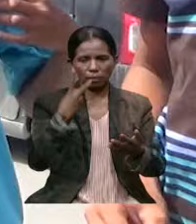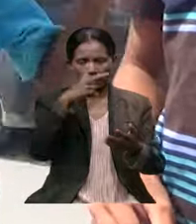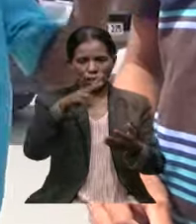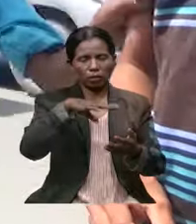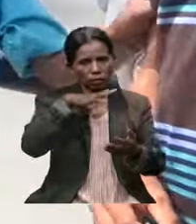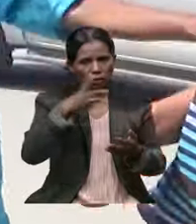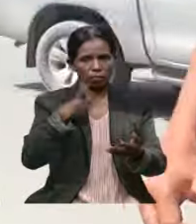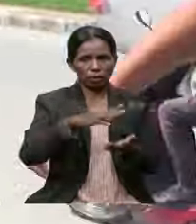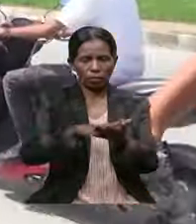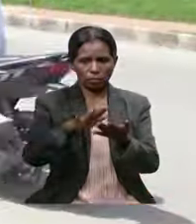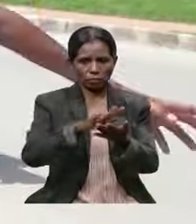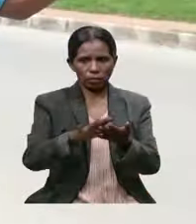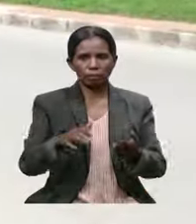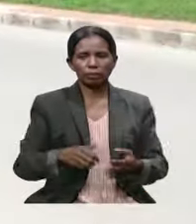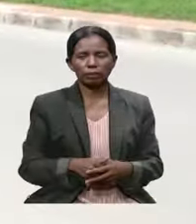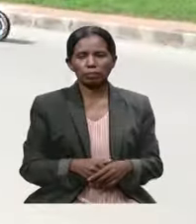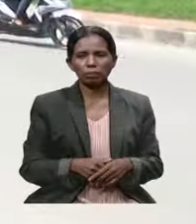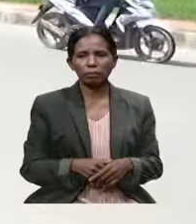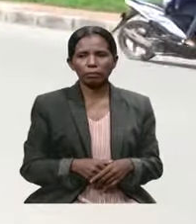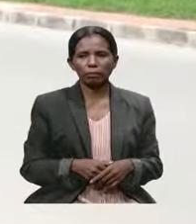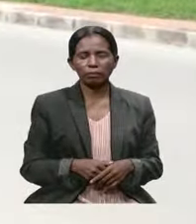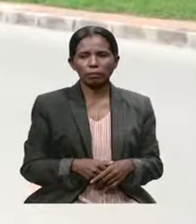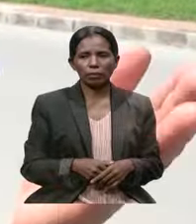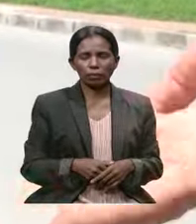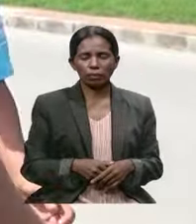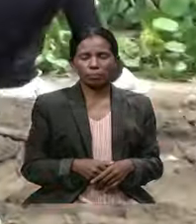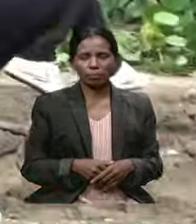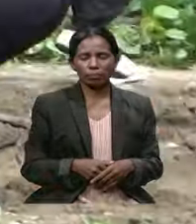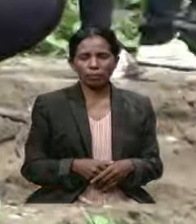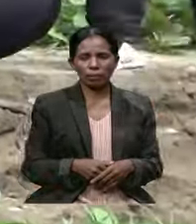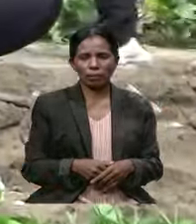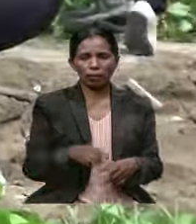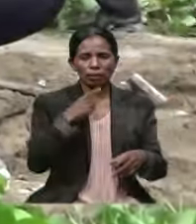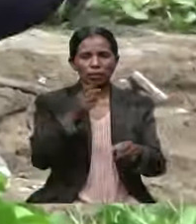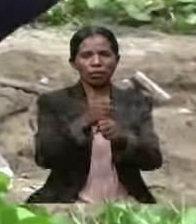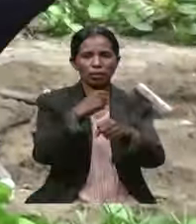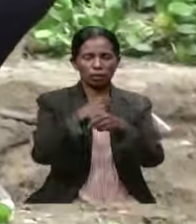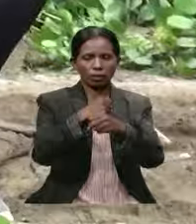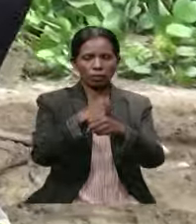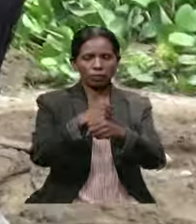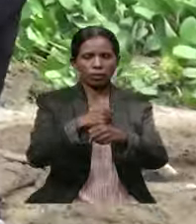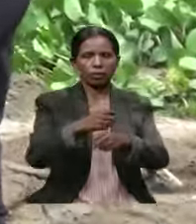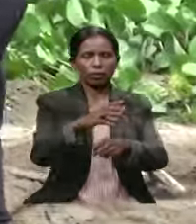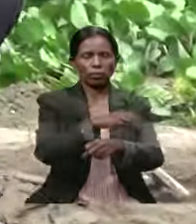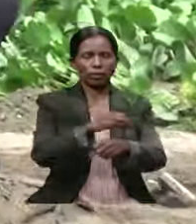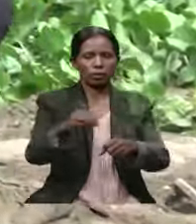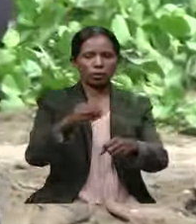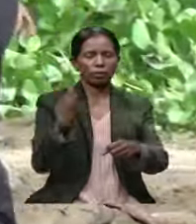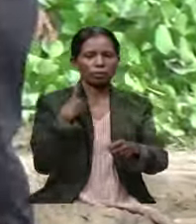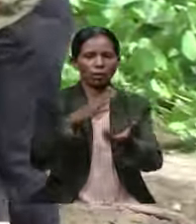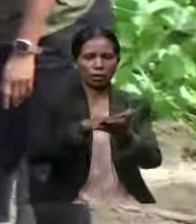ami hamos. Akara kan sampai sa haduka ami halo hamos. Dutiran emos waktu ami beli